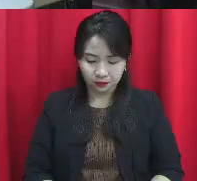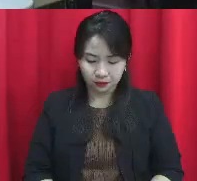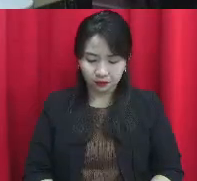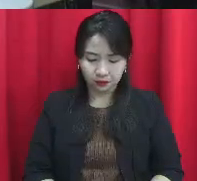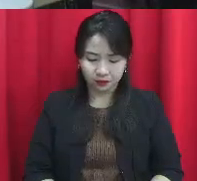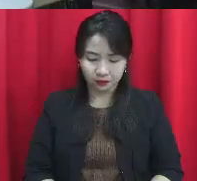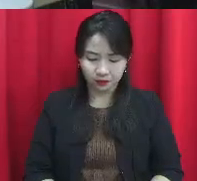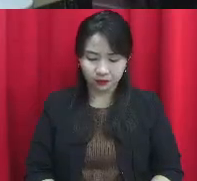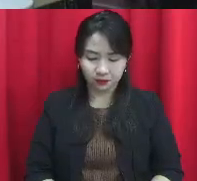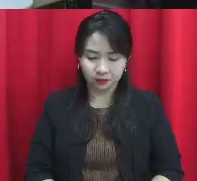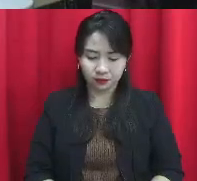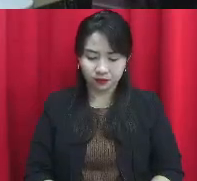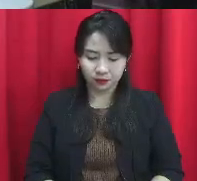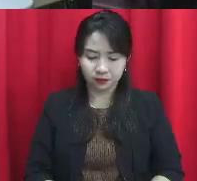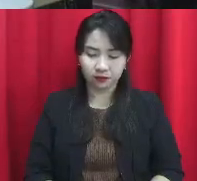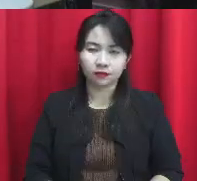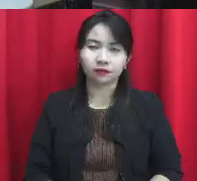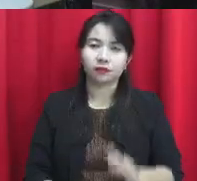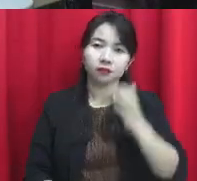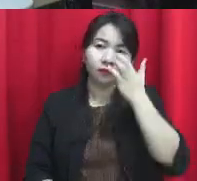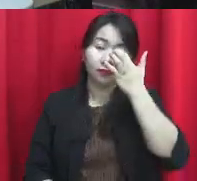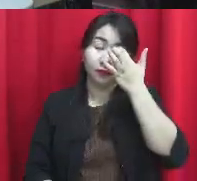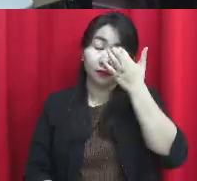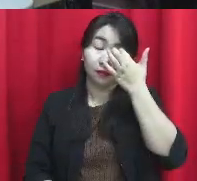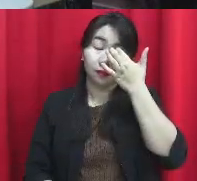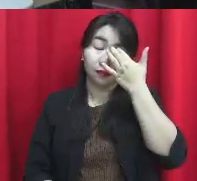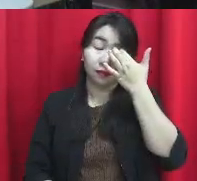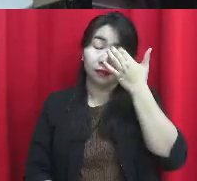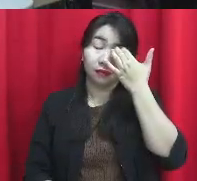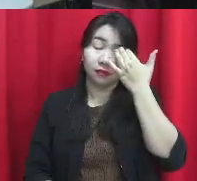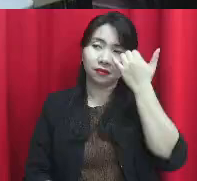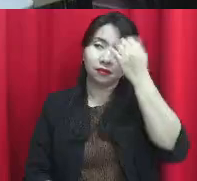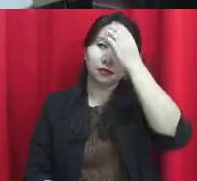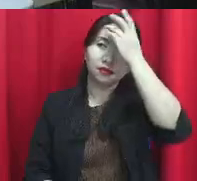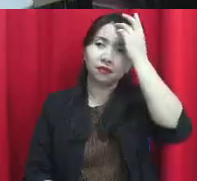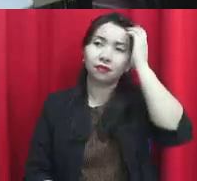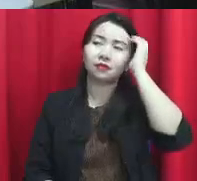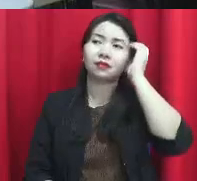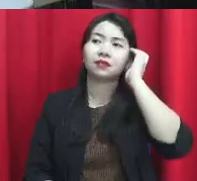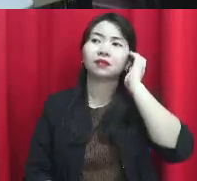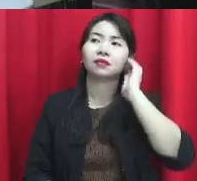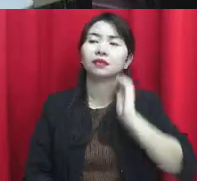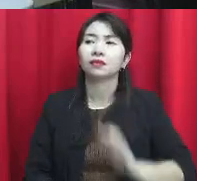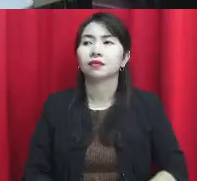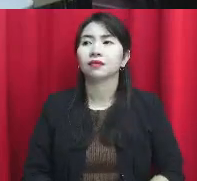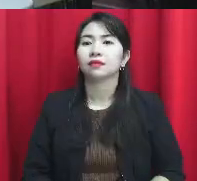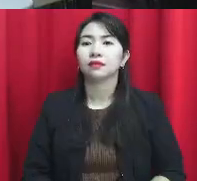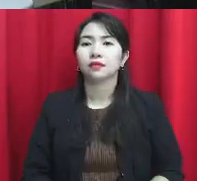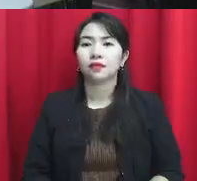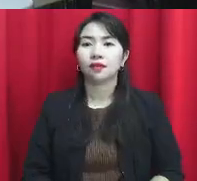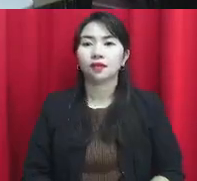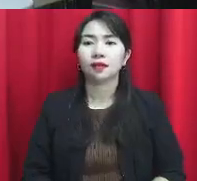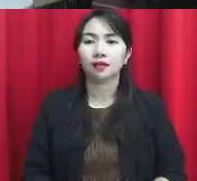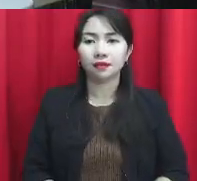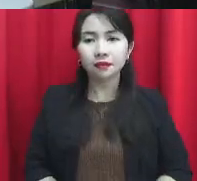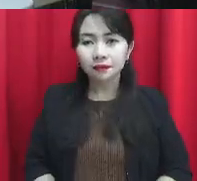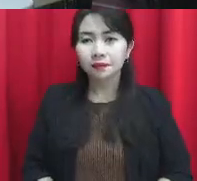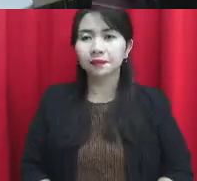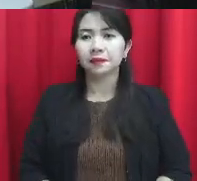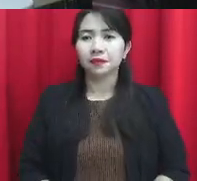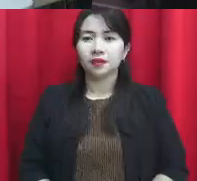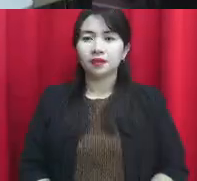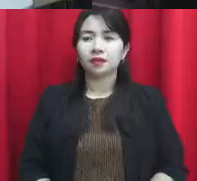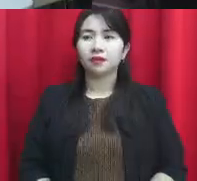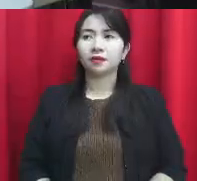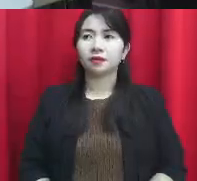dapat hindi yung sasabihin mo pa oy Teka lang hindi pa naman natin napag-usapan ng maayos yan Gusto ko naman na nasa Ministry ka pero pag-usapan natin